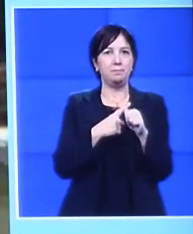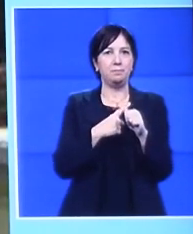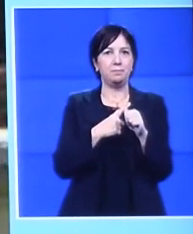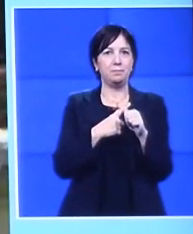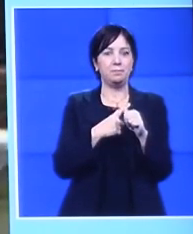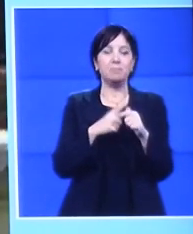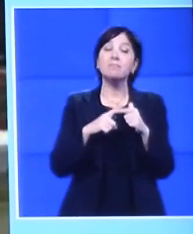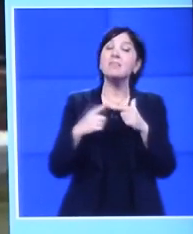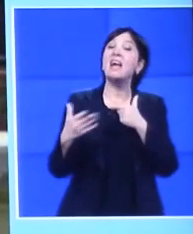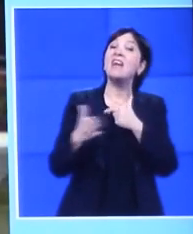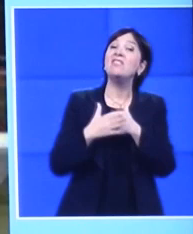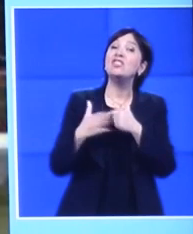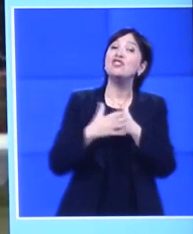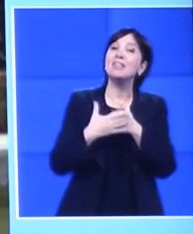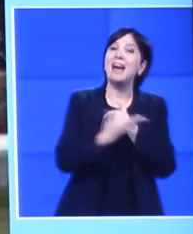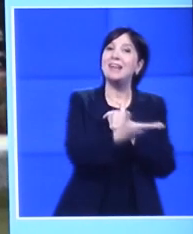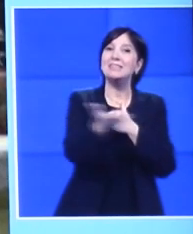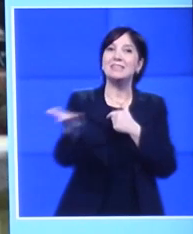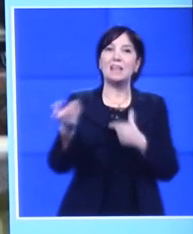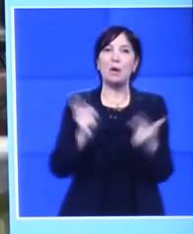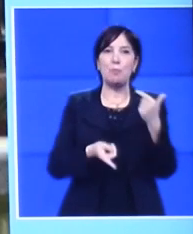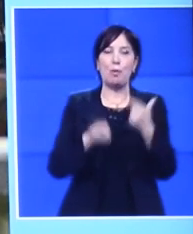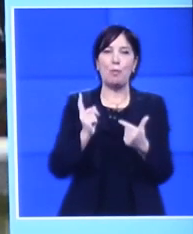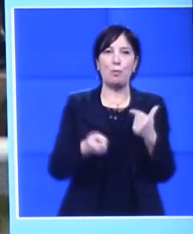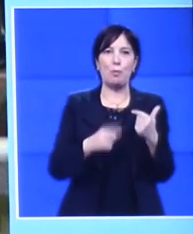la vicinanza al popolo,